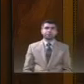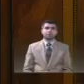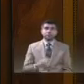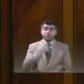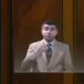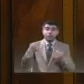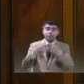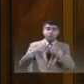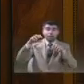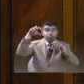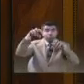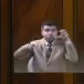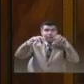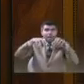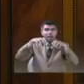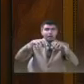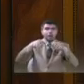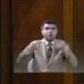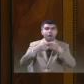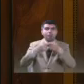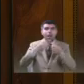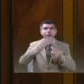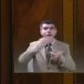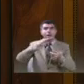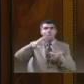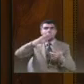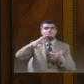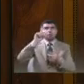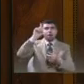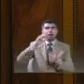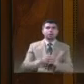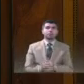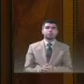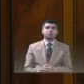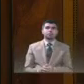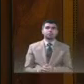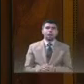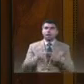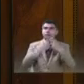الامطار سيد رئيس الحكومه، الامطار تهاطلت في جميع نواحي المغرب.